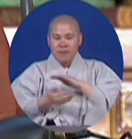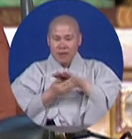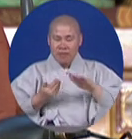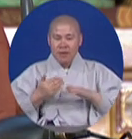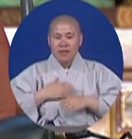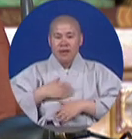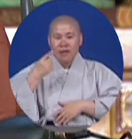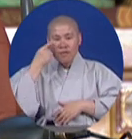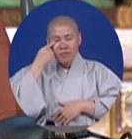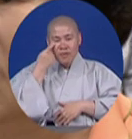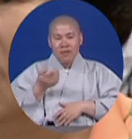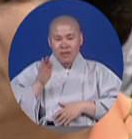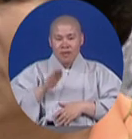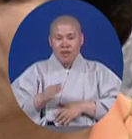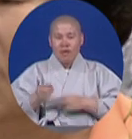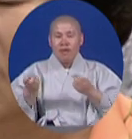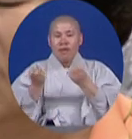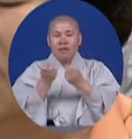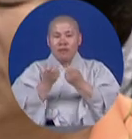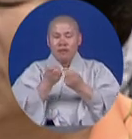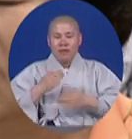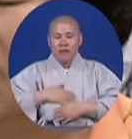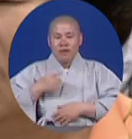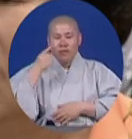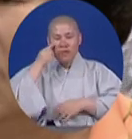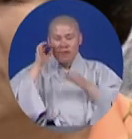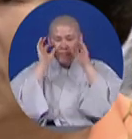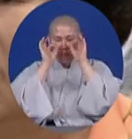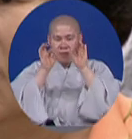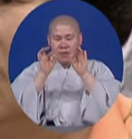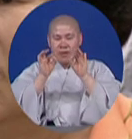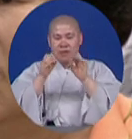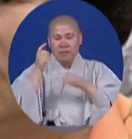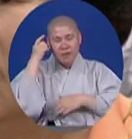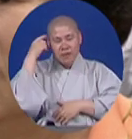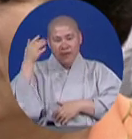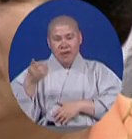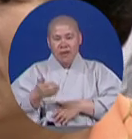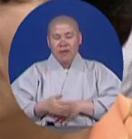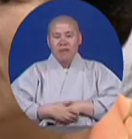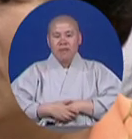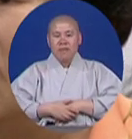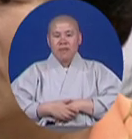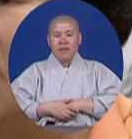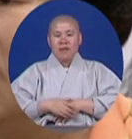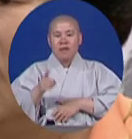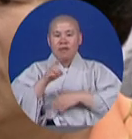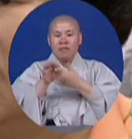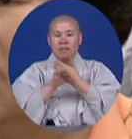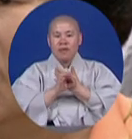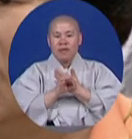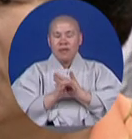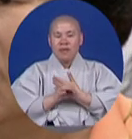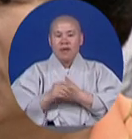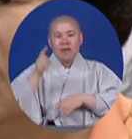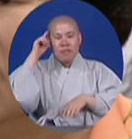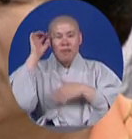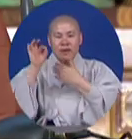거다. 사람이 자기 눈을 볼 수가 없다라고 해서 자기